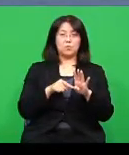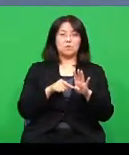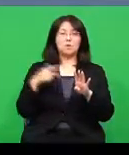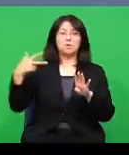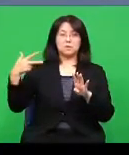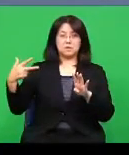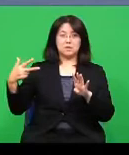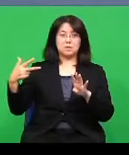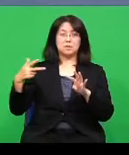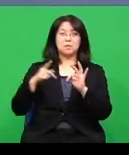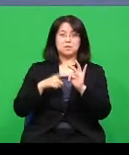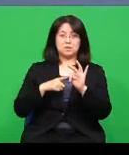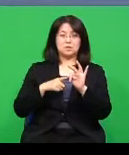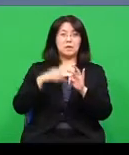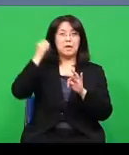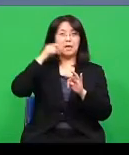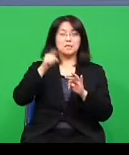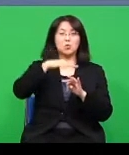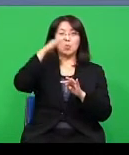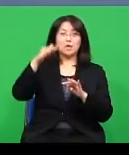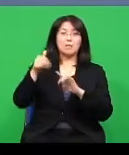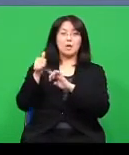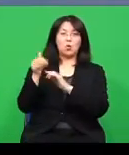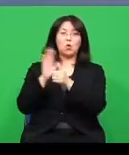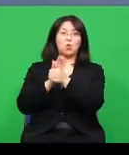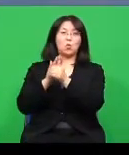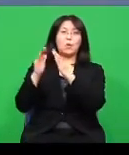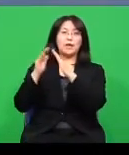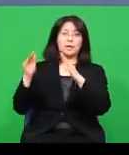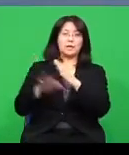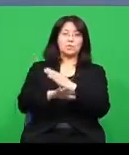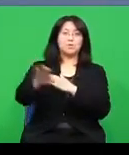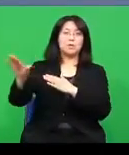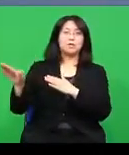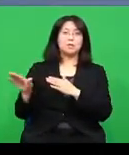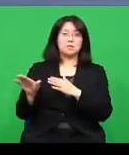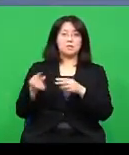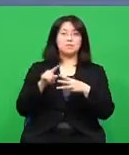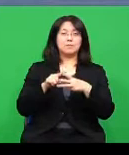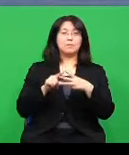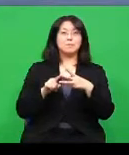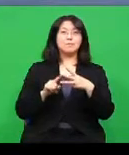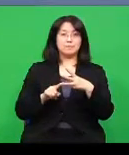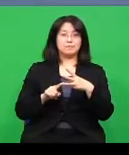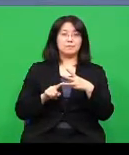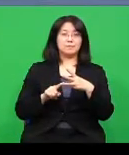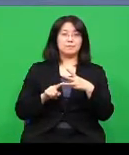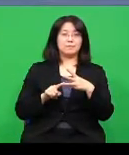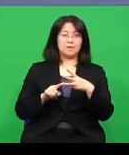県とそれから市、また浅野山の富山後援会の皆さん